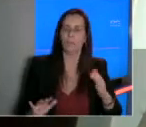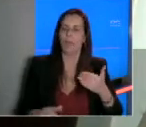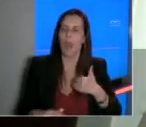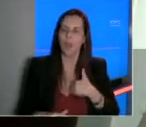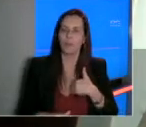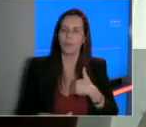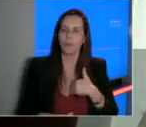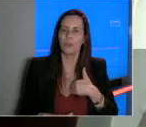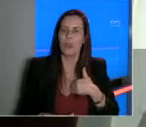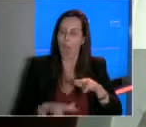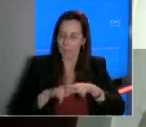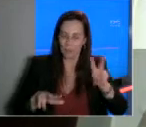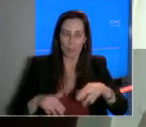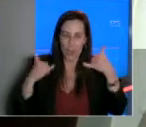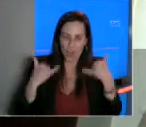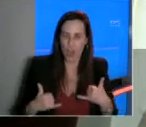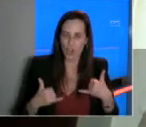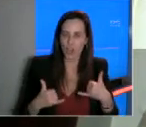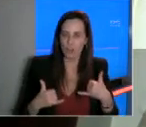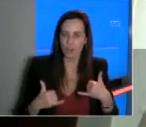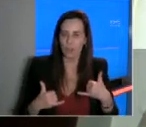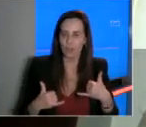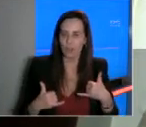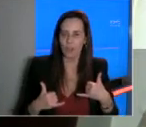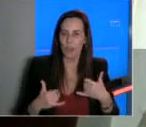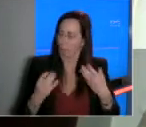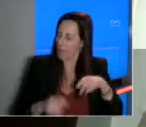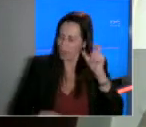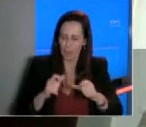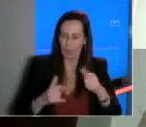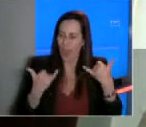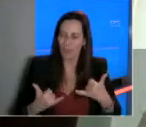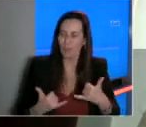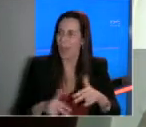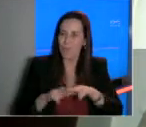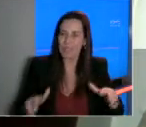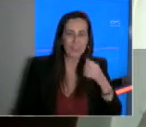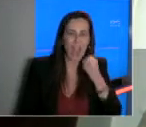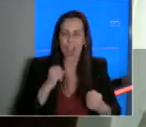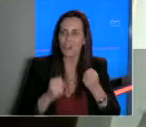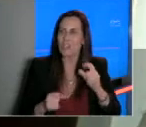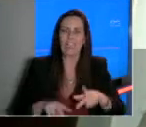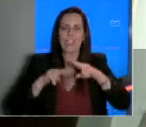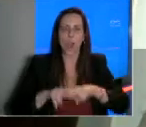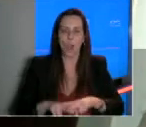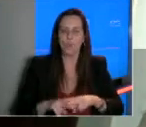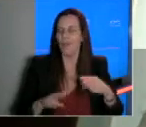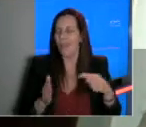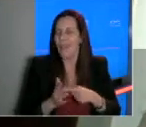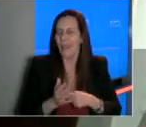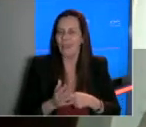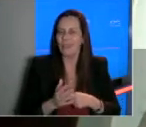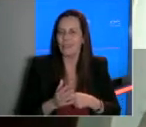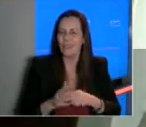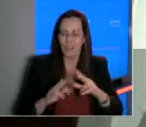אנחנו... המציאות של הרבה אנשים במדינת ישראל היא כרגע מציאות של הישרדות, ולכן